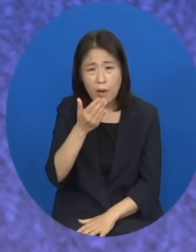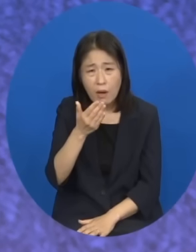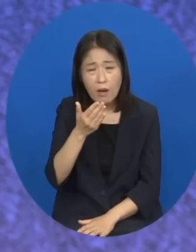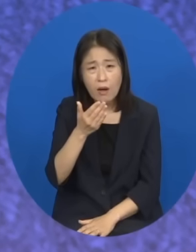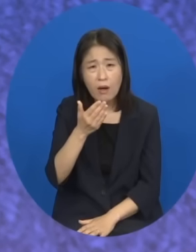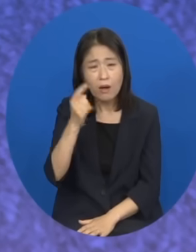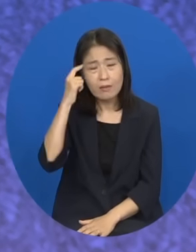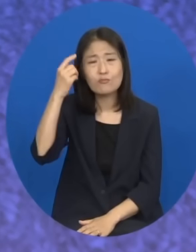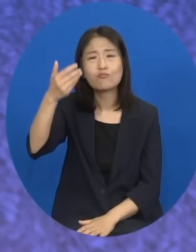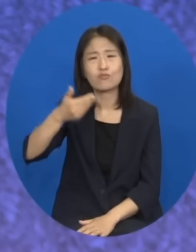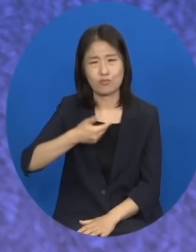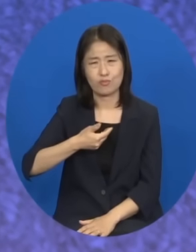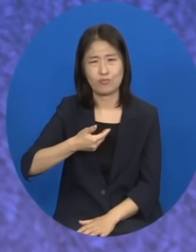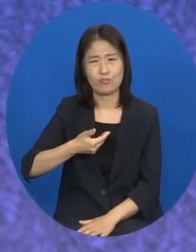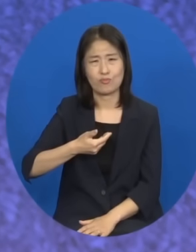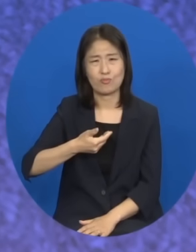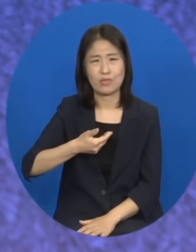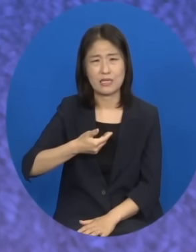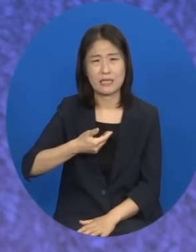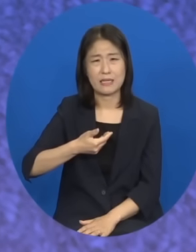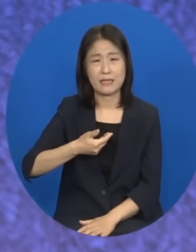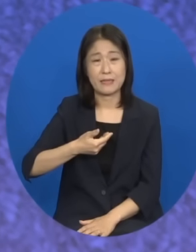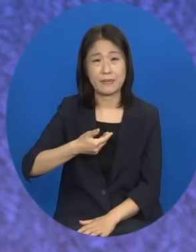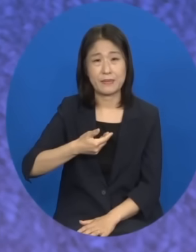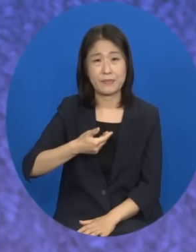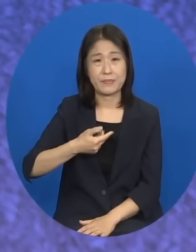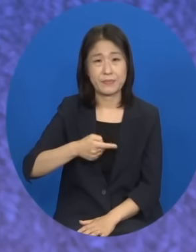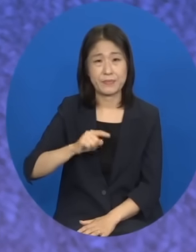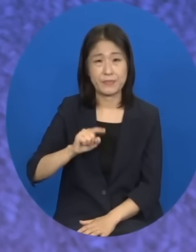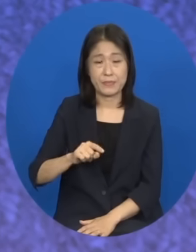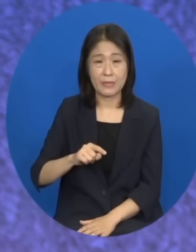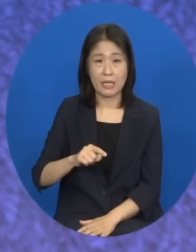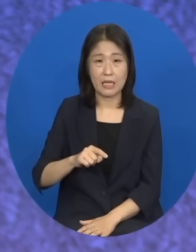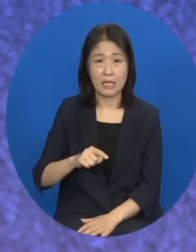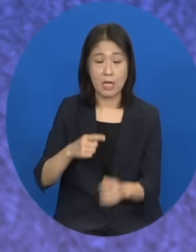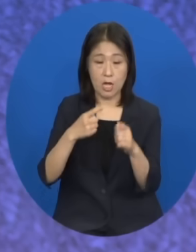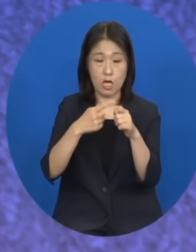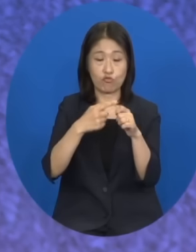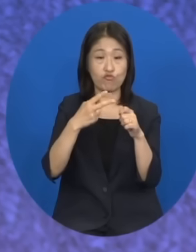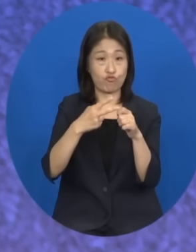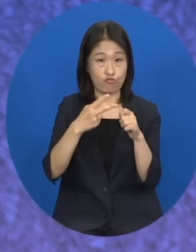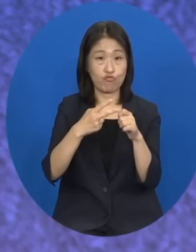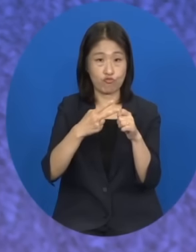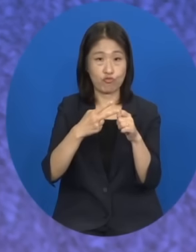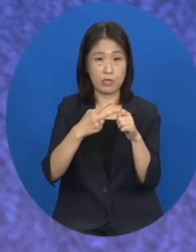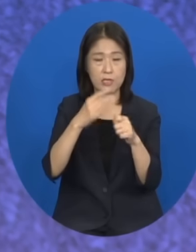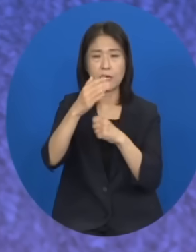있었습니까? 그때 두 하나님의 말씀 때문이었습니다.